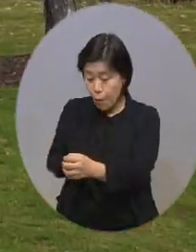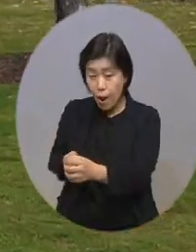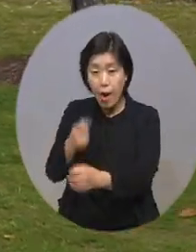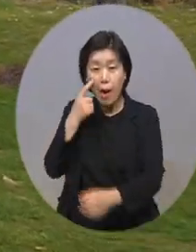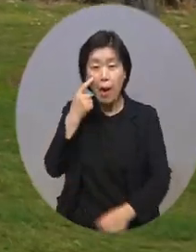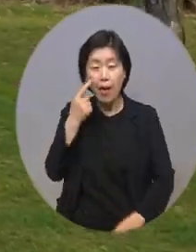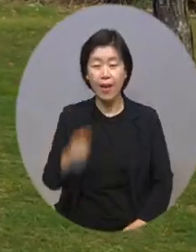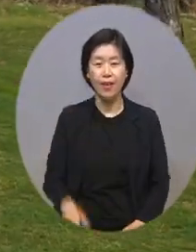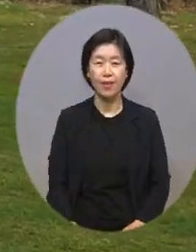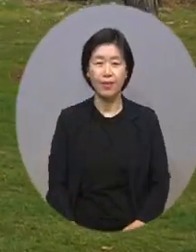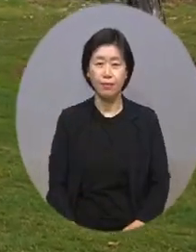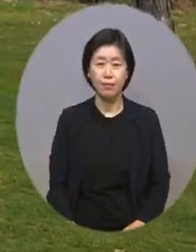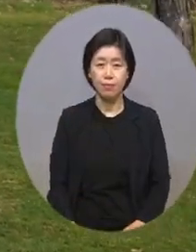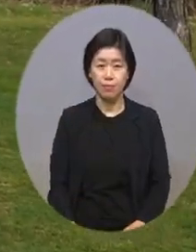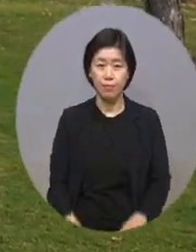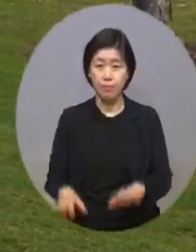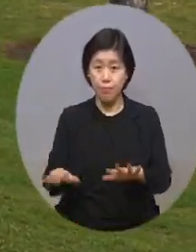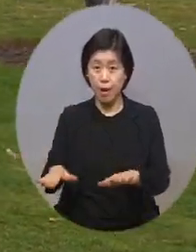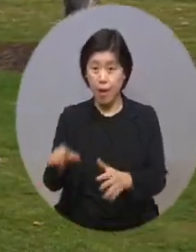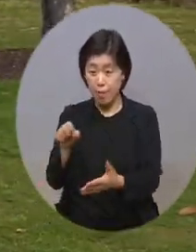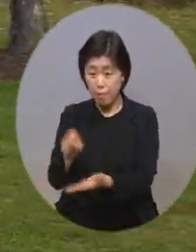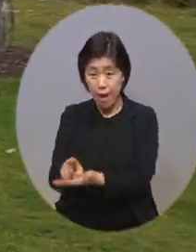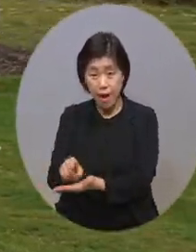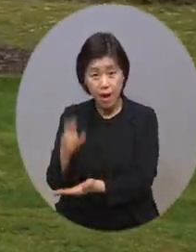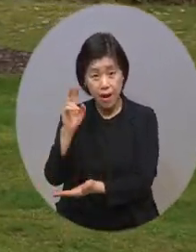움직이는. 아, 영어 바로 찼어요?